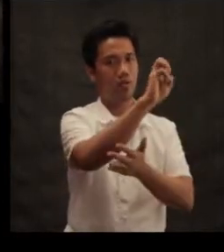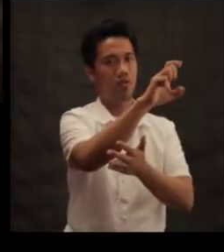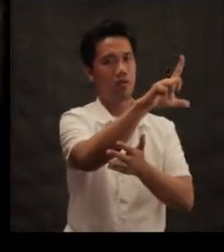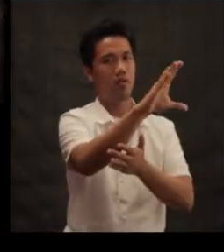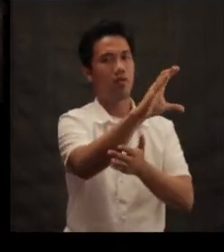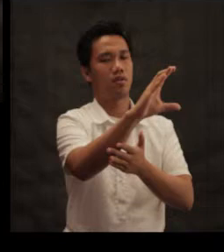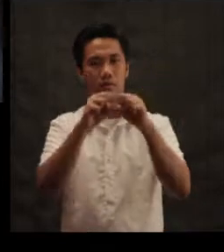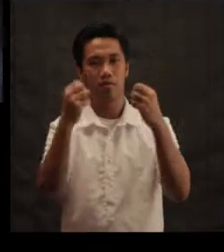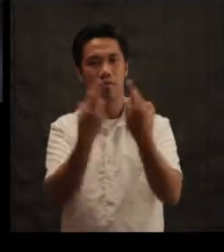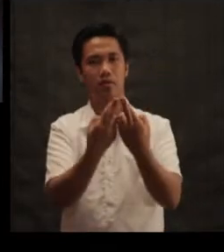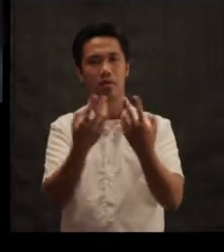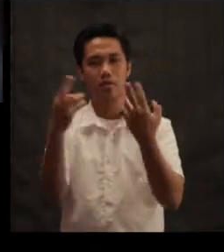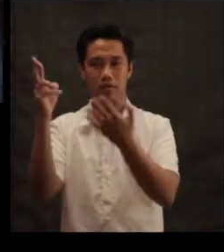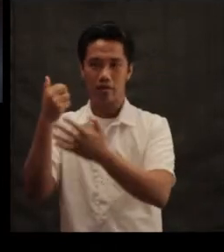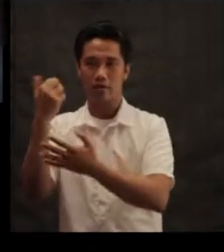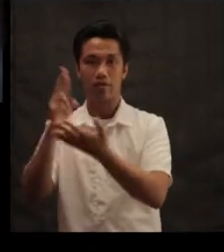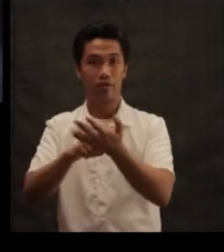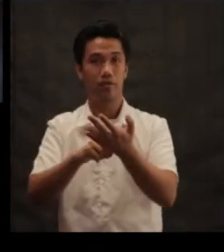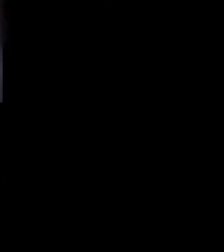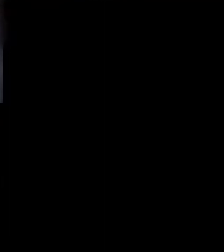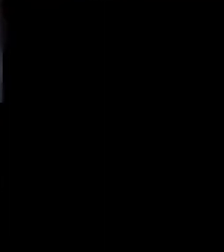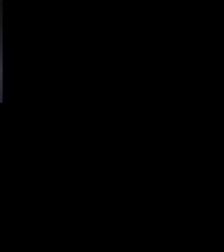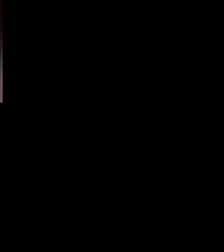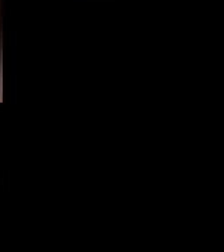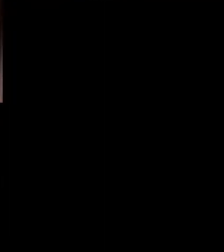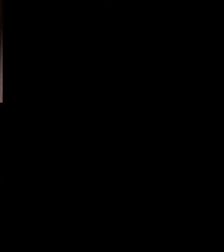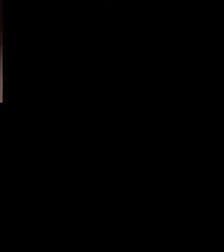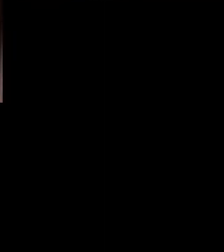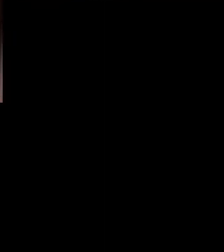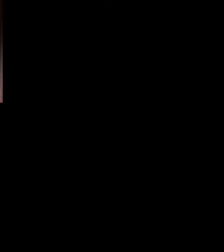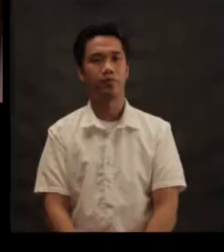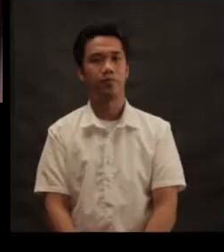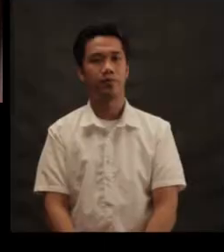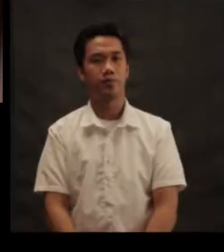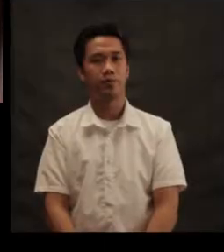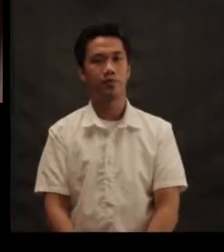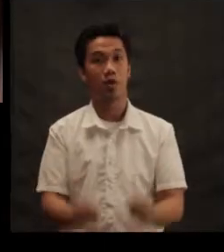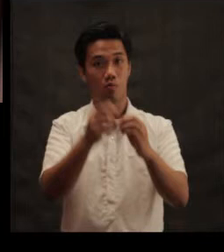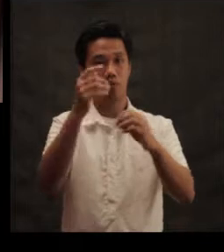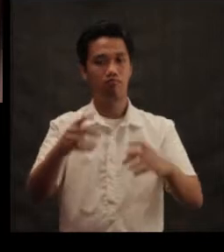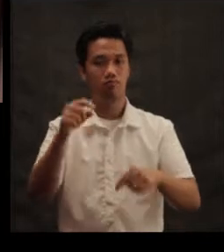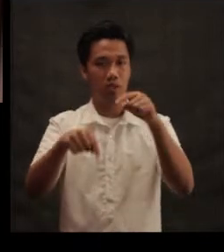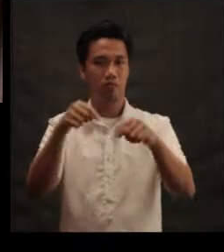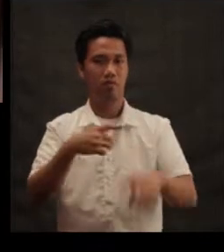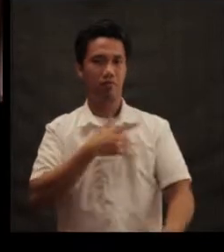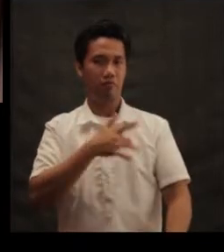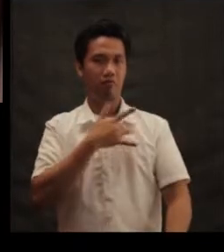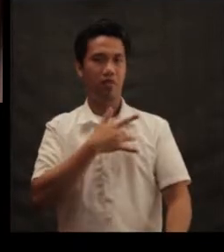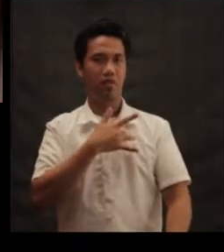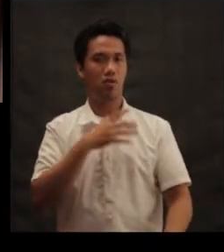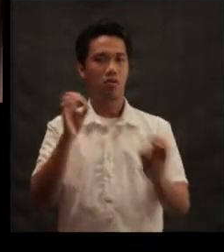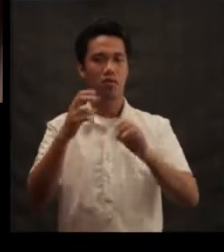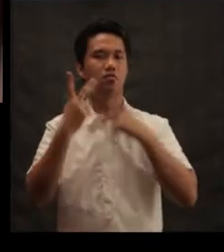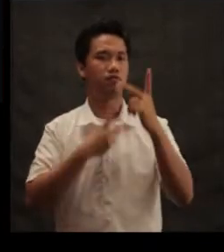pumili kang pupunta. Habang nagsiseminar kayo, nagre-register na iba. Ano ba ang saloobin ng marami sa mga PWD? Para